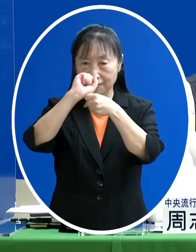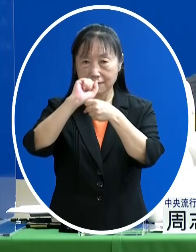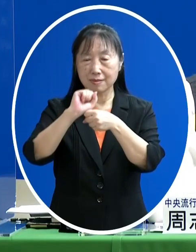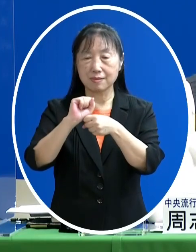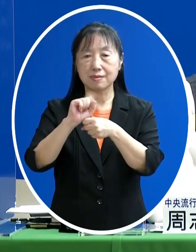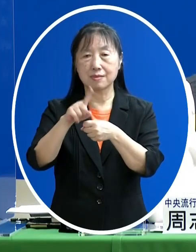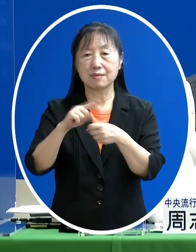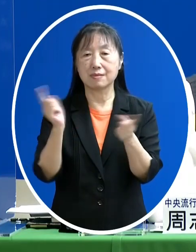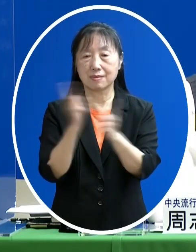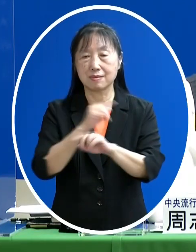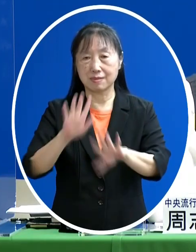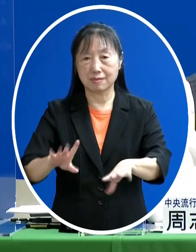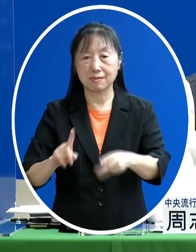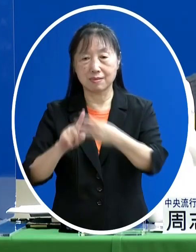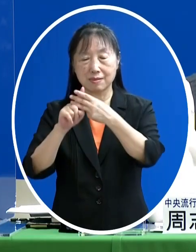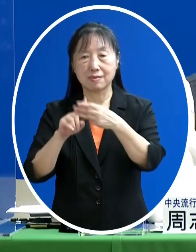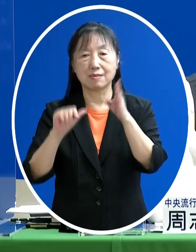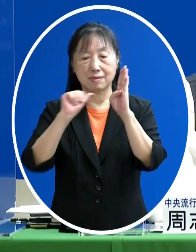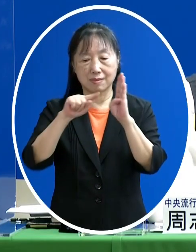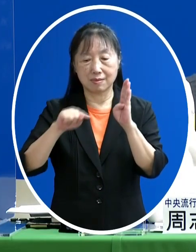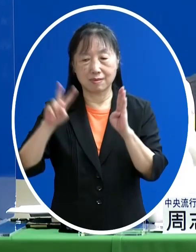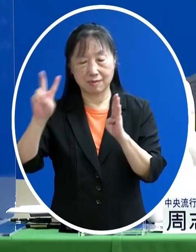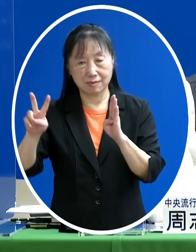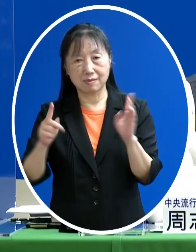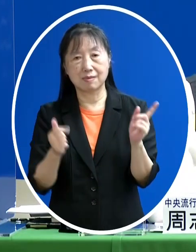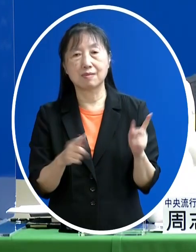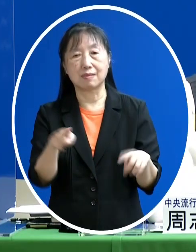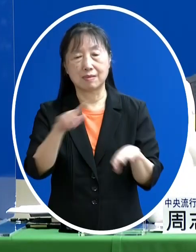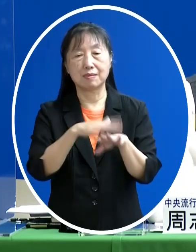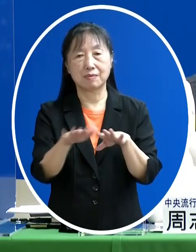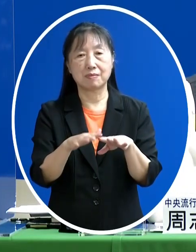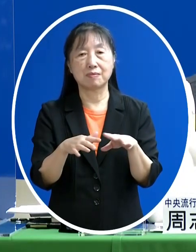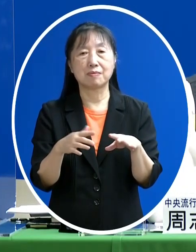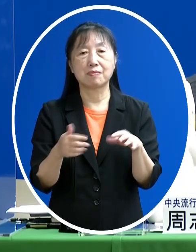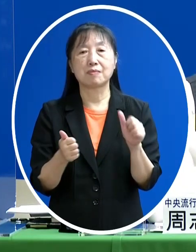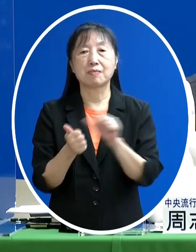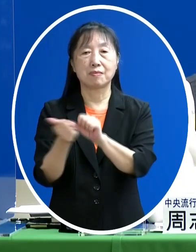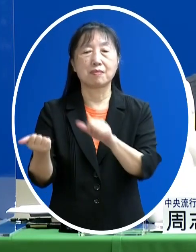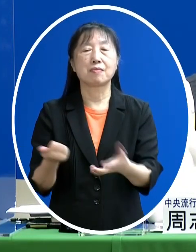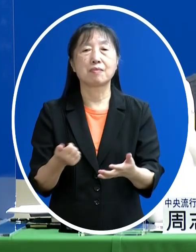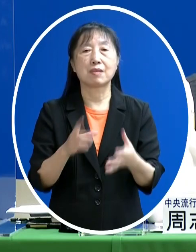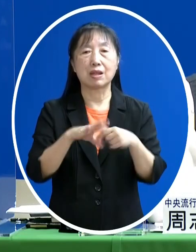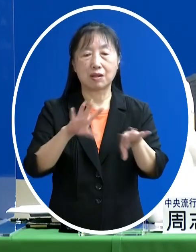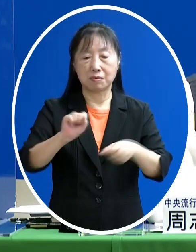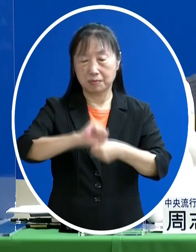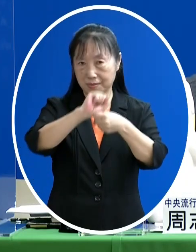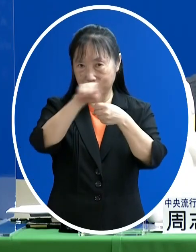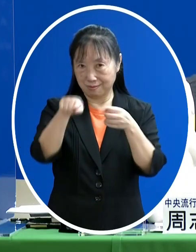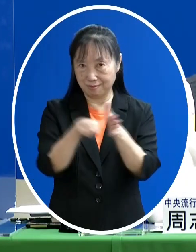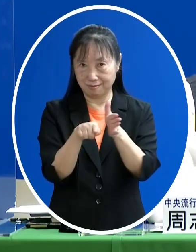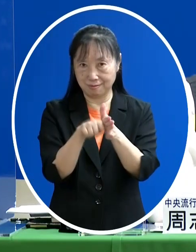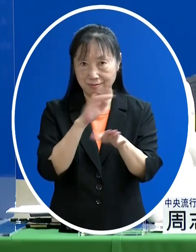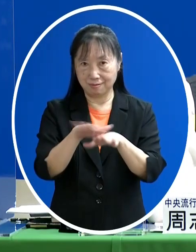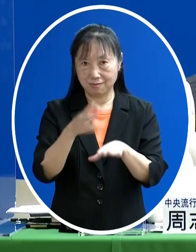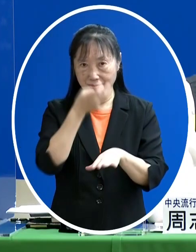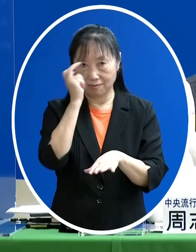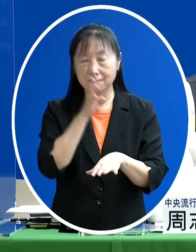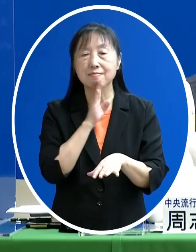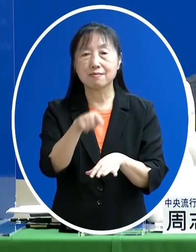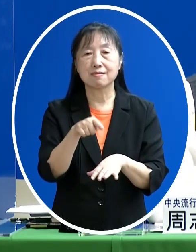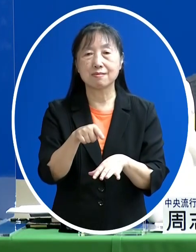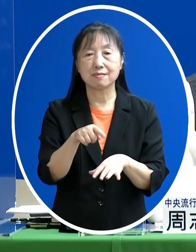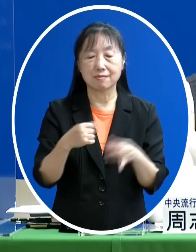掉目前主流流行的这个 BA.2。那大概在增加的过程中，我们比较会能够看到说，可能病例